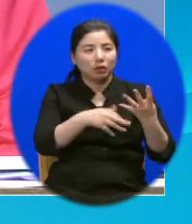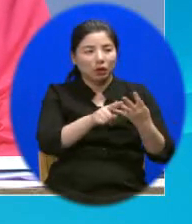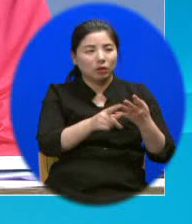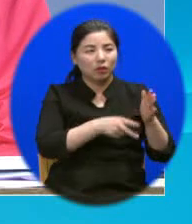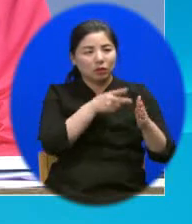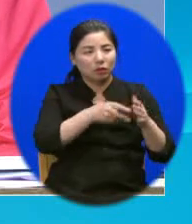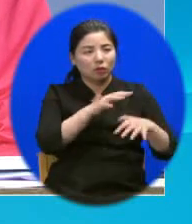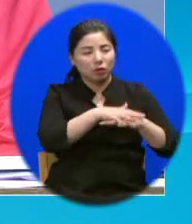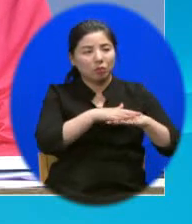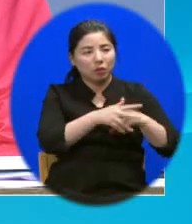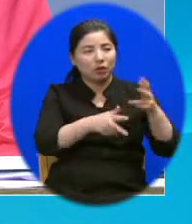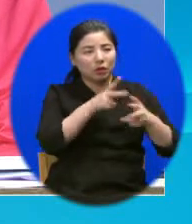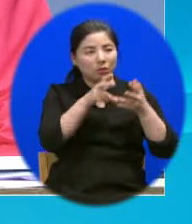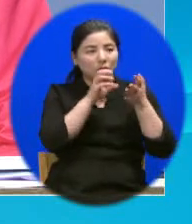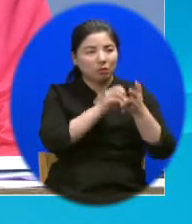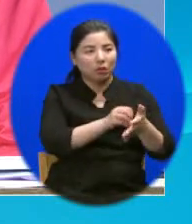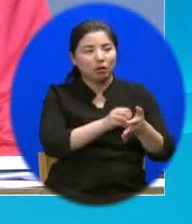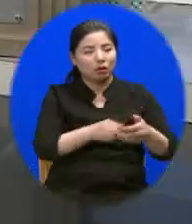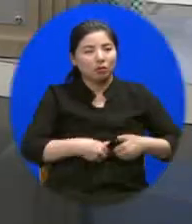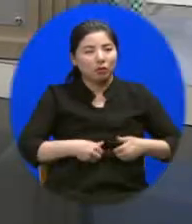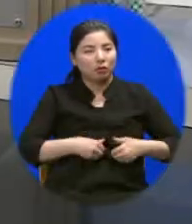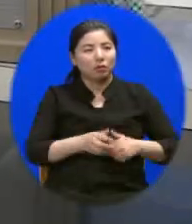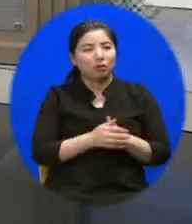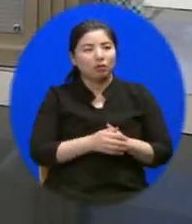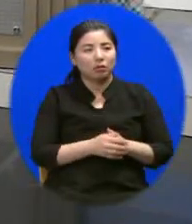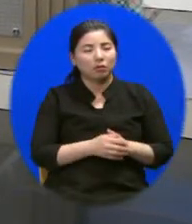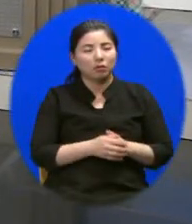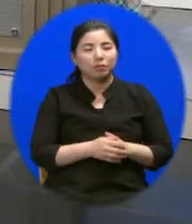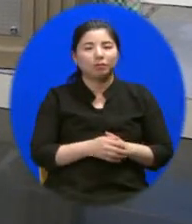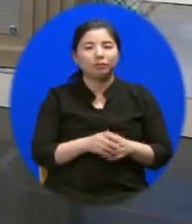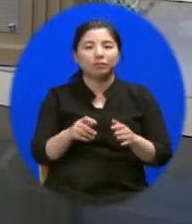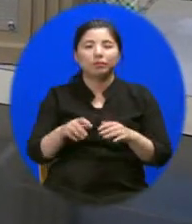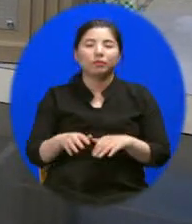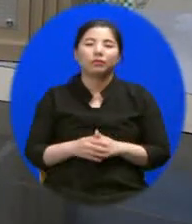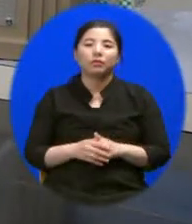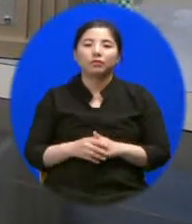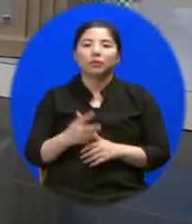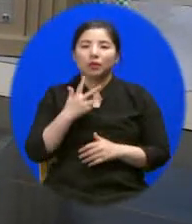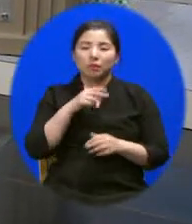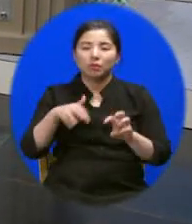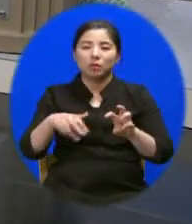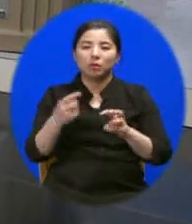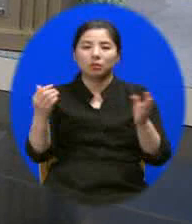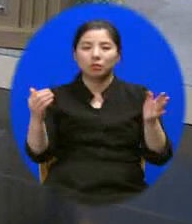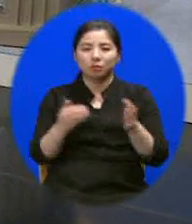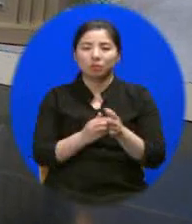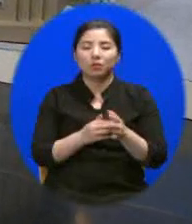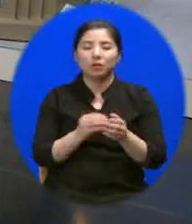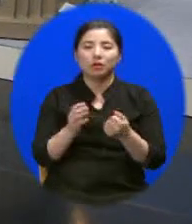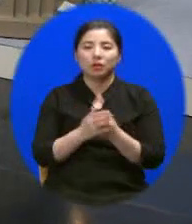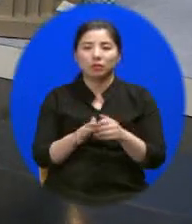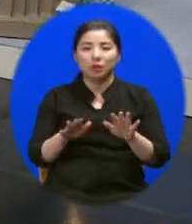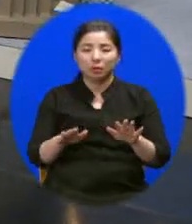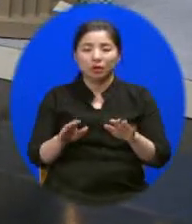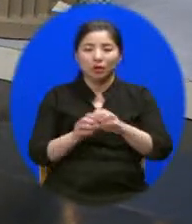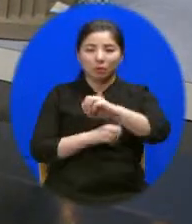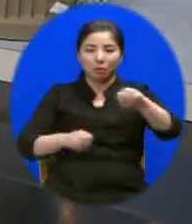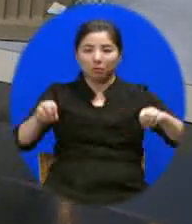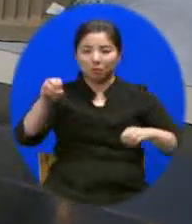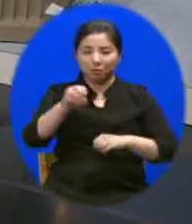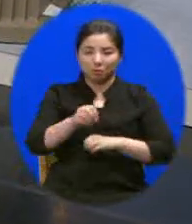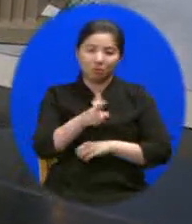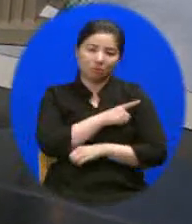철도 만 사업의 반영시키는 문제겠죠 악역 정대 자 7분 35 다 지나서 예 이번엔 역할을 바꿔서